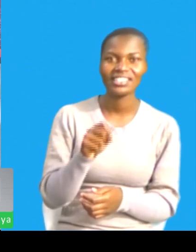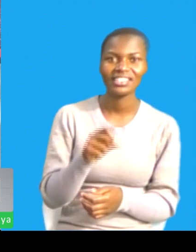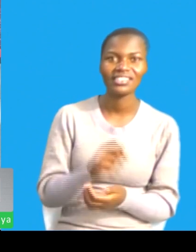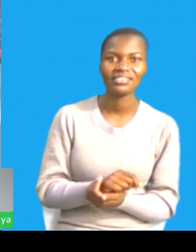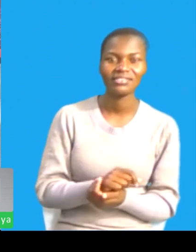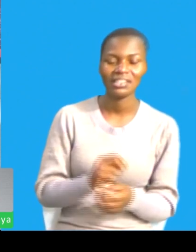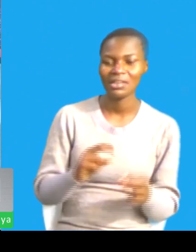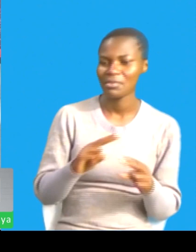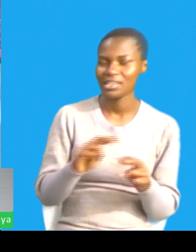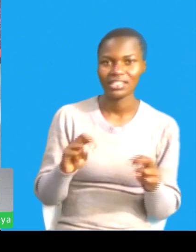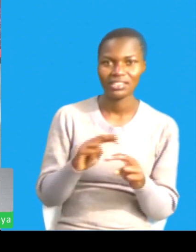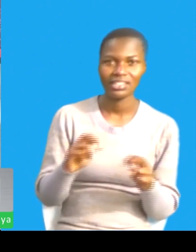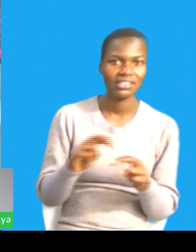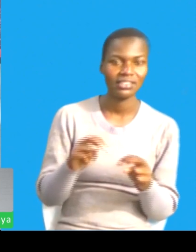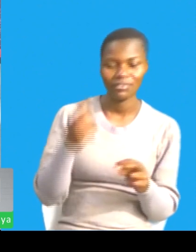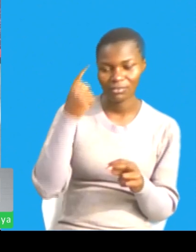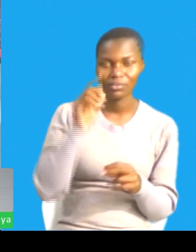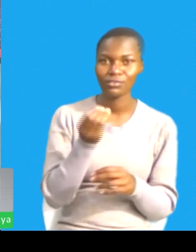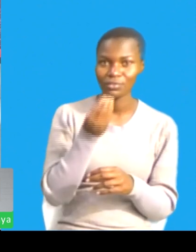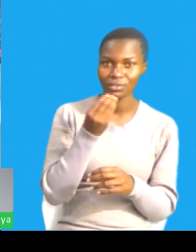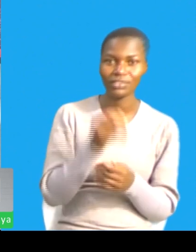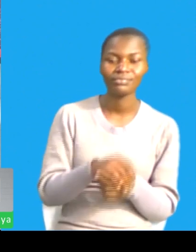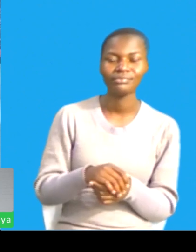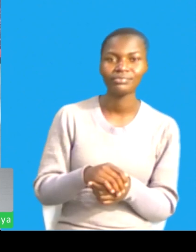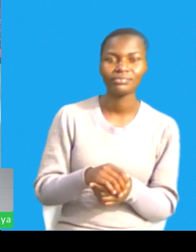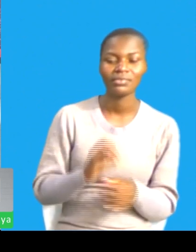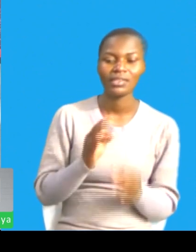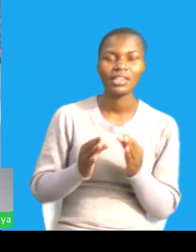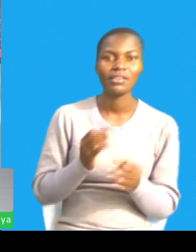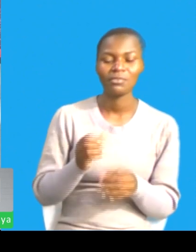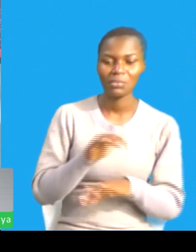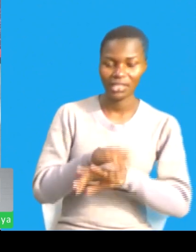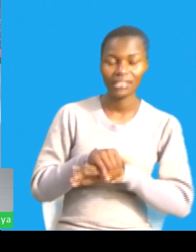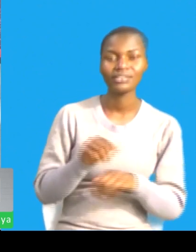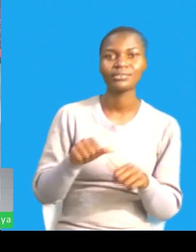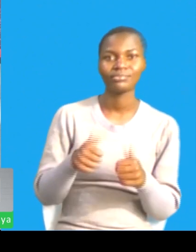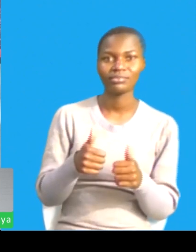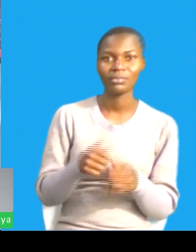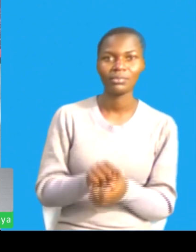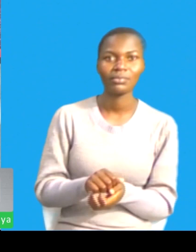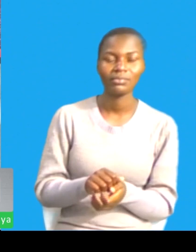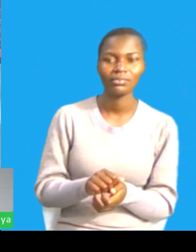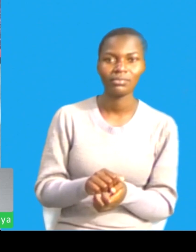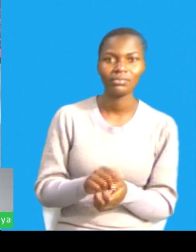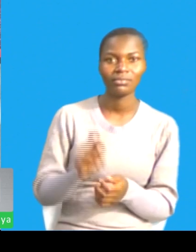Natafuta mchuzi hapa na pale. Yes. Patikana sawa. Okay. Kenya ni ngumu.